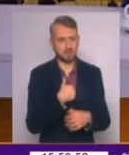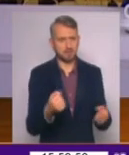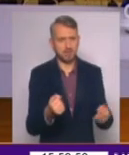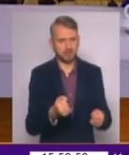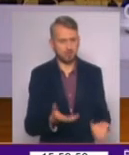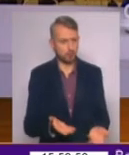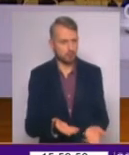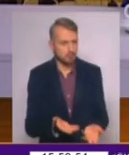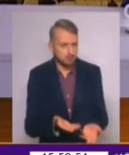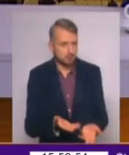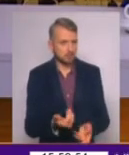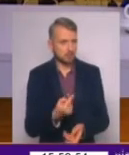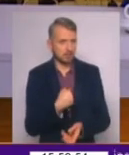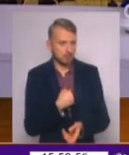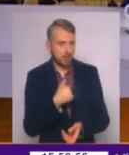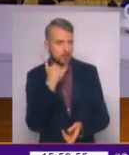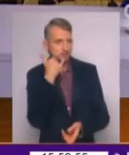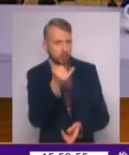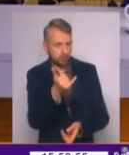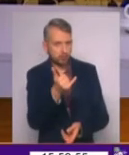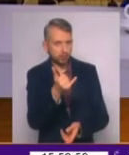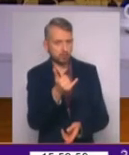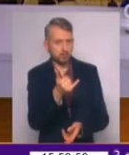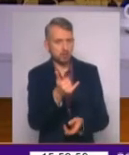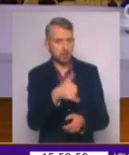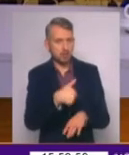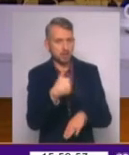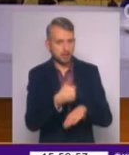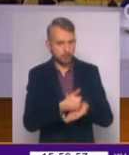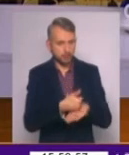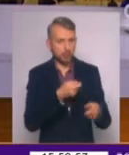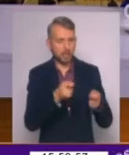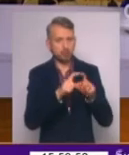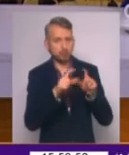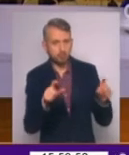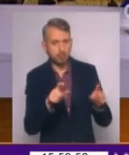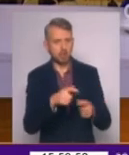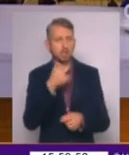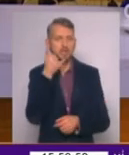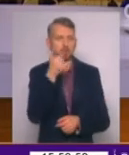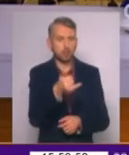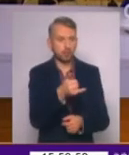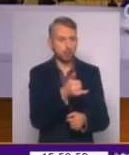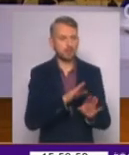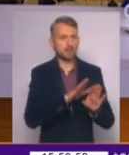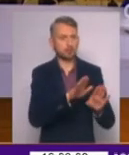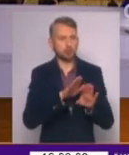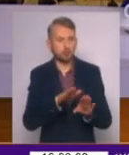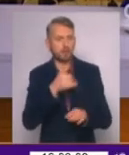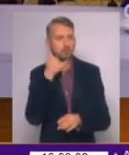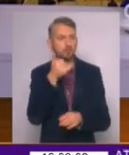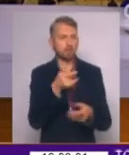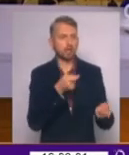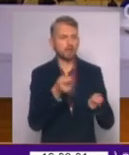Угу. Ну, я дзвоню керівнику керуючої компанії, дзвоню профільним заступникам, дзвоню